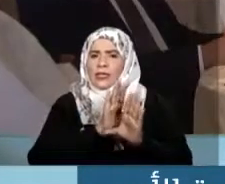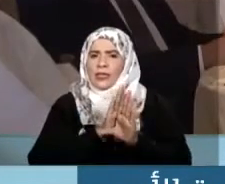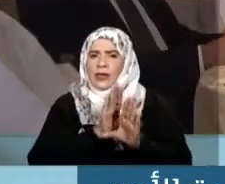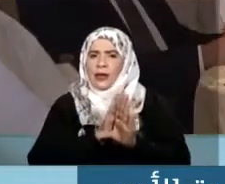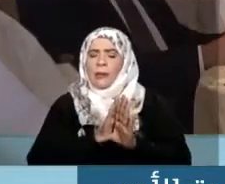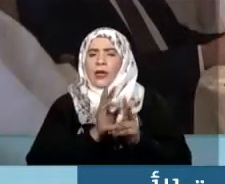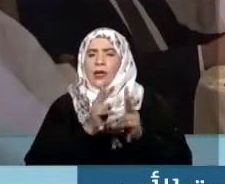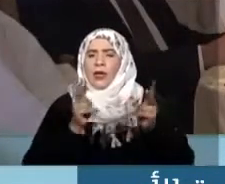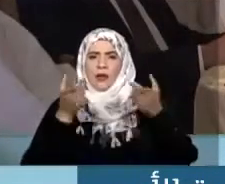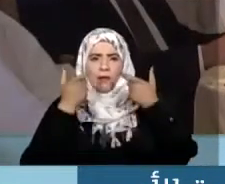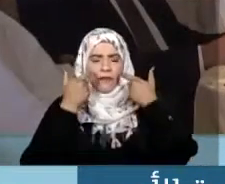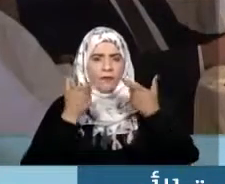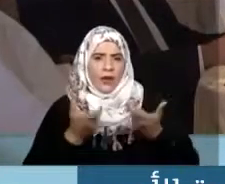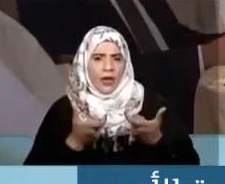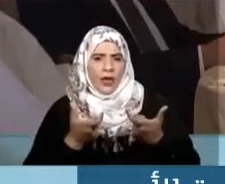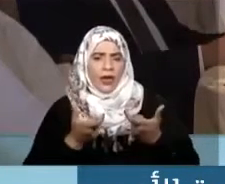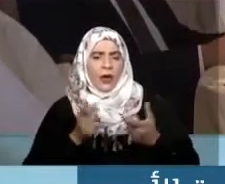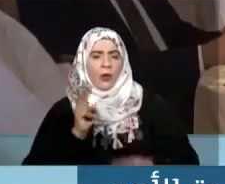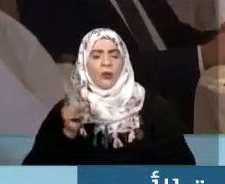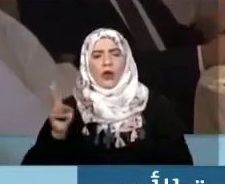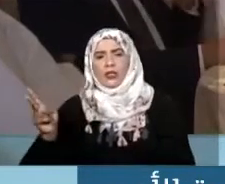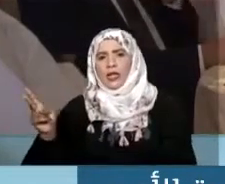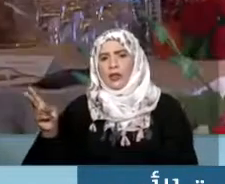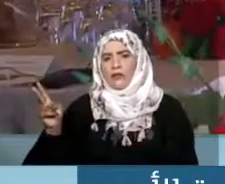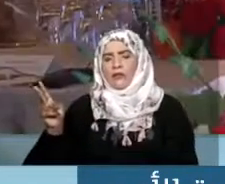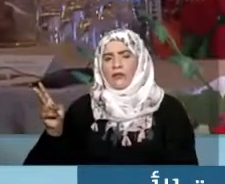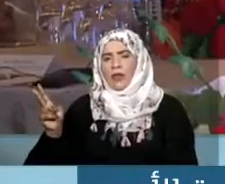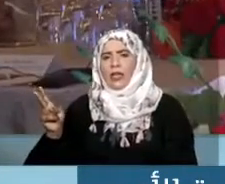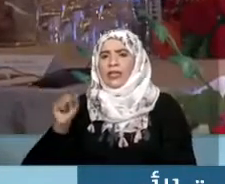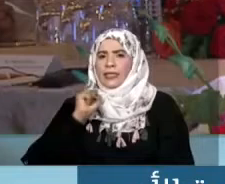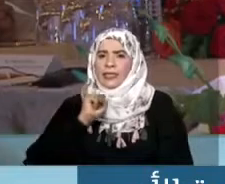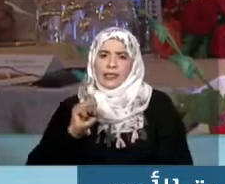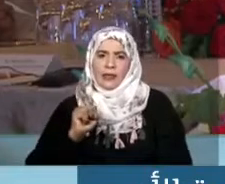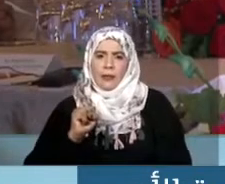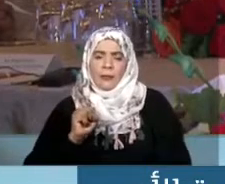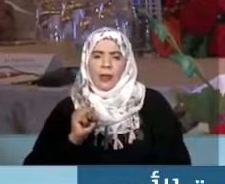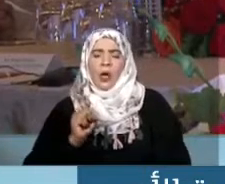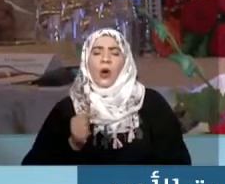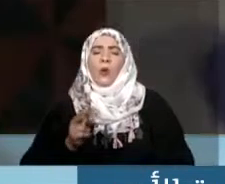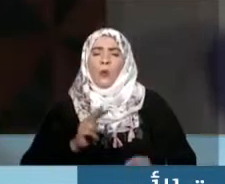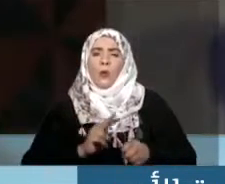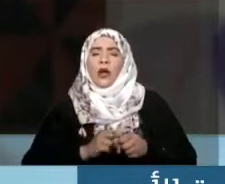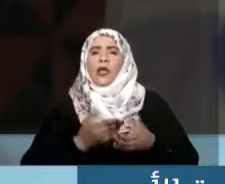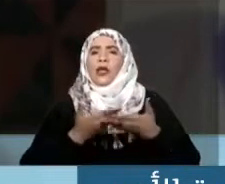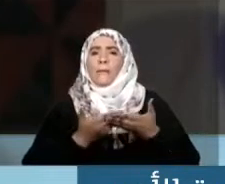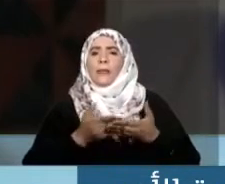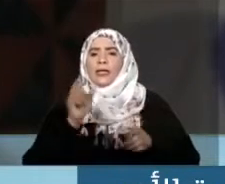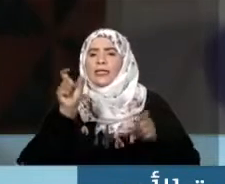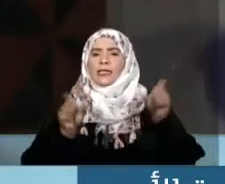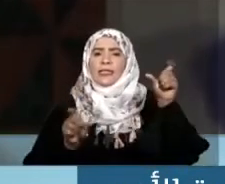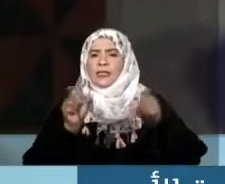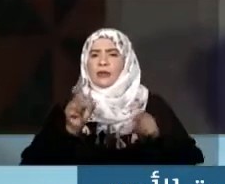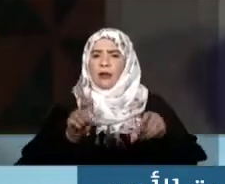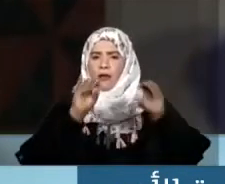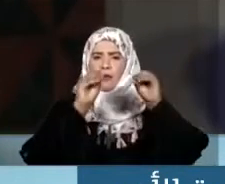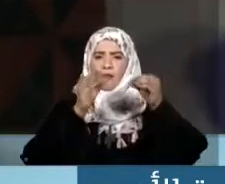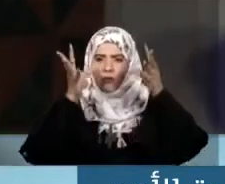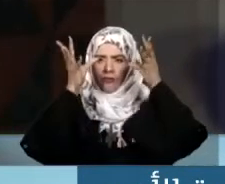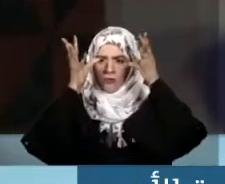البنكي أو القطاعات الأخرى في البنية الأساسية، بحيث أنه المتدرب